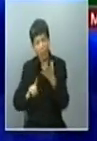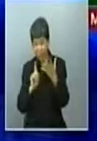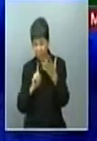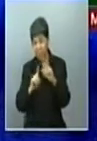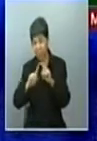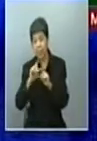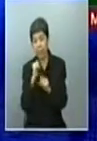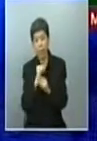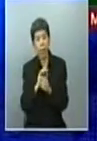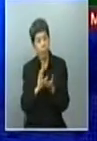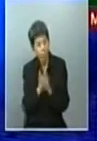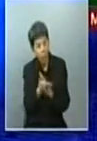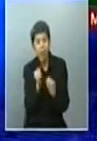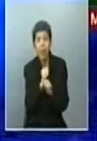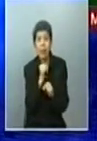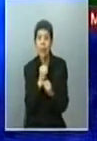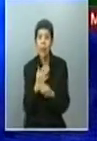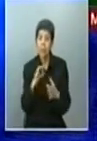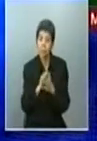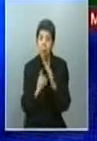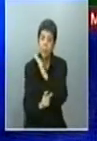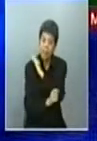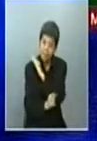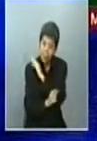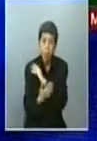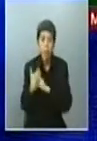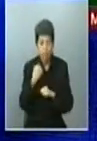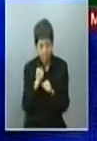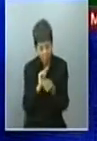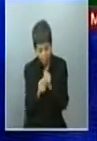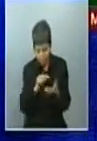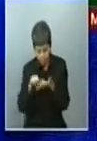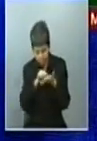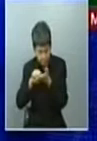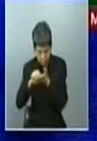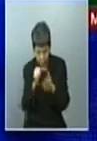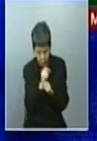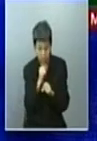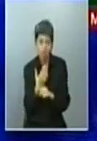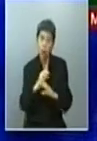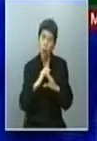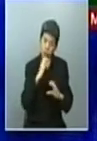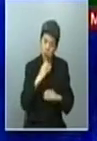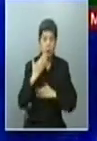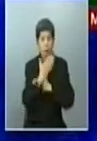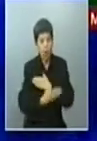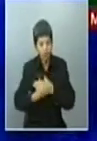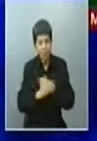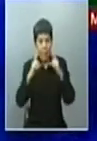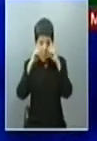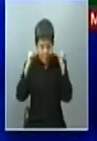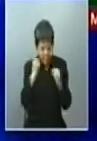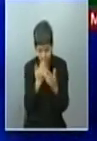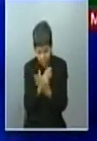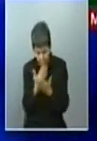การปฏิรูประบบการเดินทางในสิงคโปร์นะครับก็จะมีการปฏิรูปครั้งใหญ่เลยครับทั้งรถบัสรถไฟแล้วก็รถแท็กซี่นะครับ